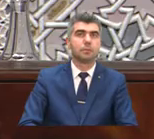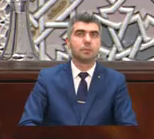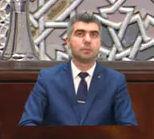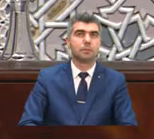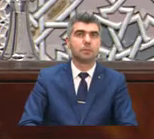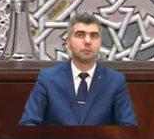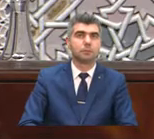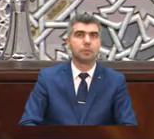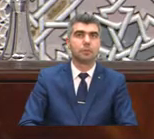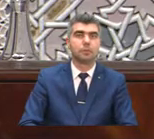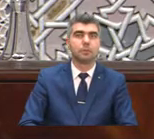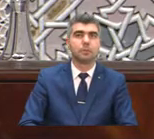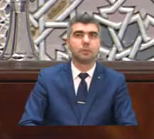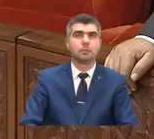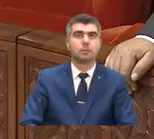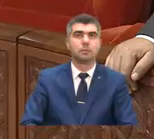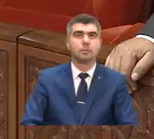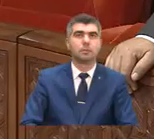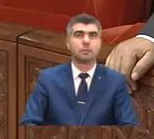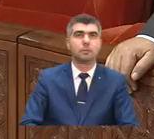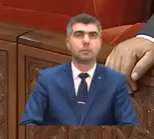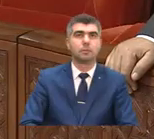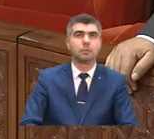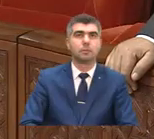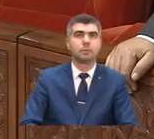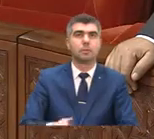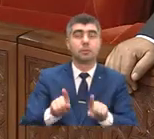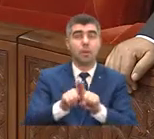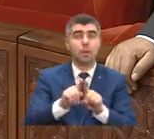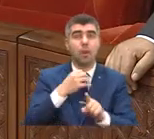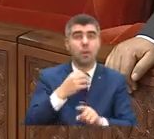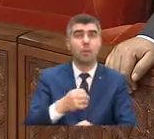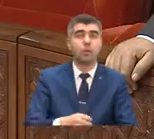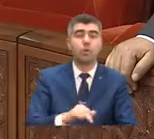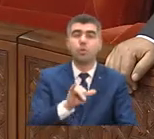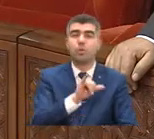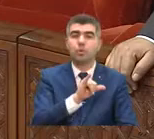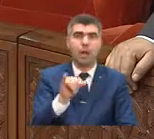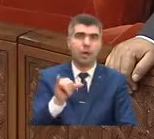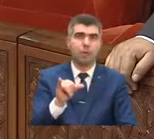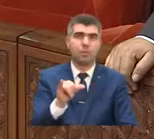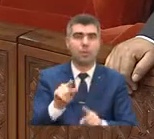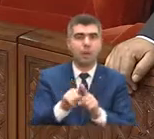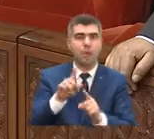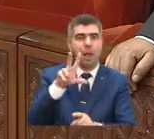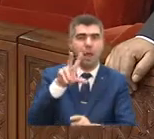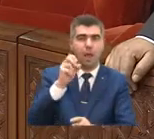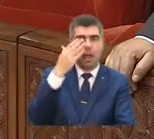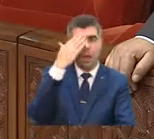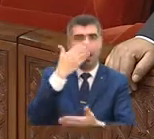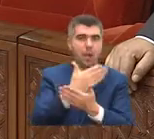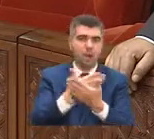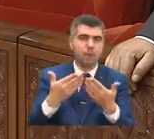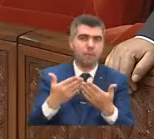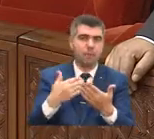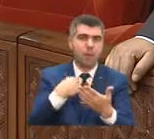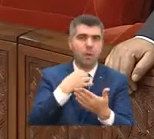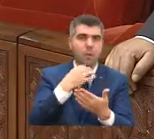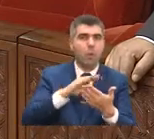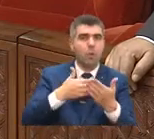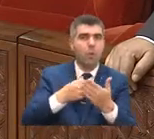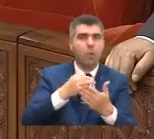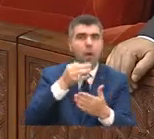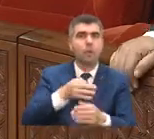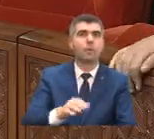تسجل الاب يتسجل الاب. ما يمكنش، راه ما يمكنش، راه حنا عارفين شنو وقع في هذه الاراضي يا سيد النائب المحترم.